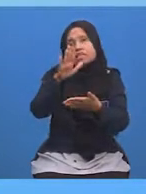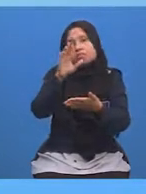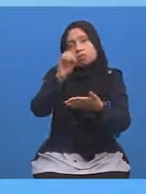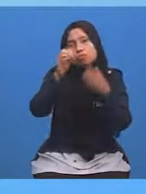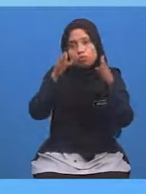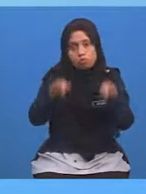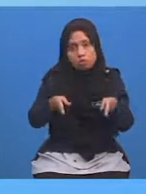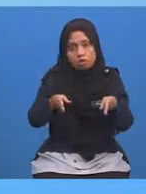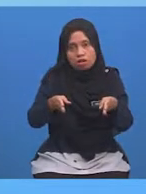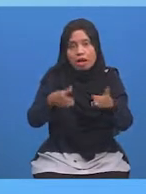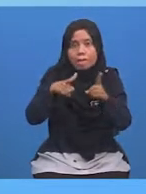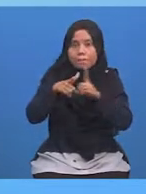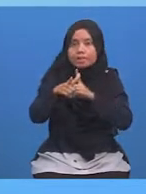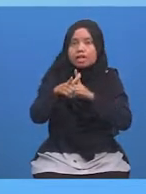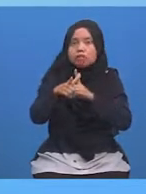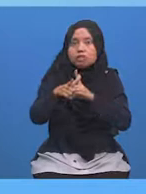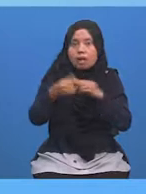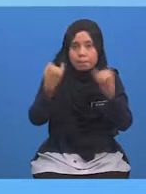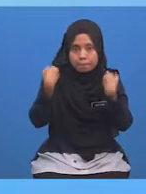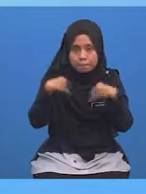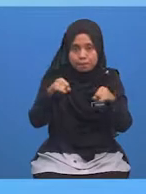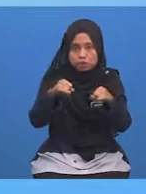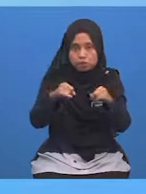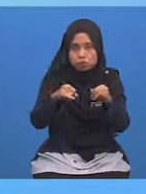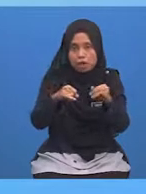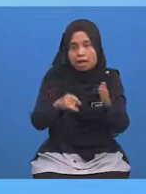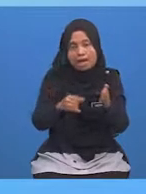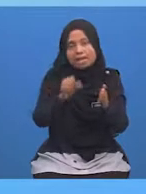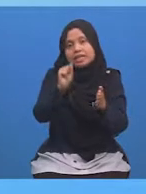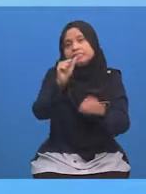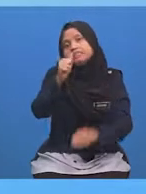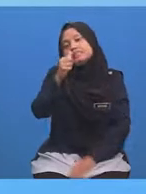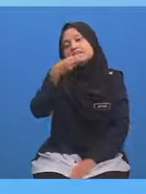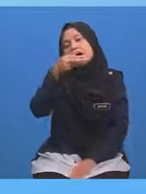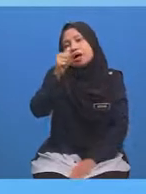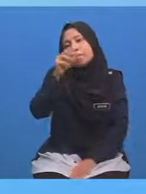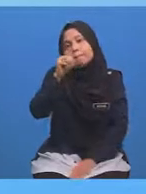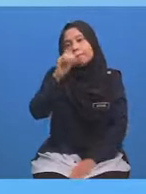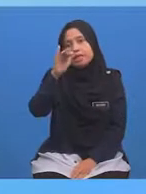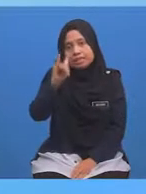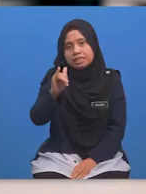50 orang melalui penjualan saham kepada ahli yang dijemput.